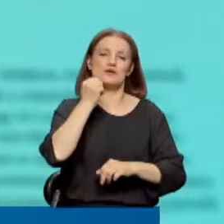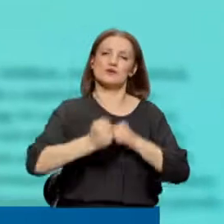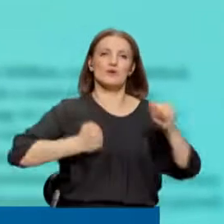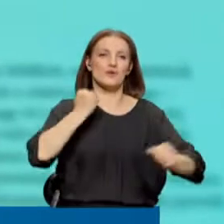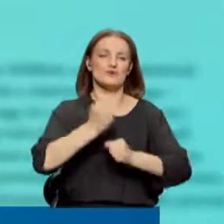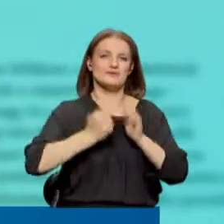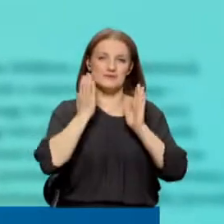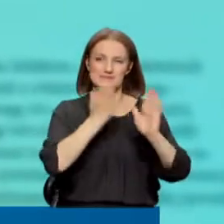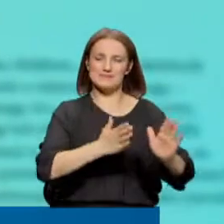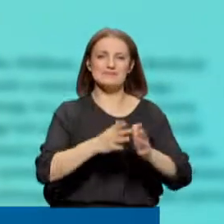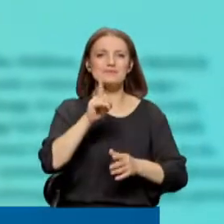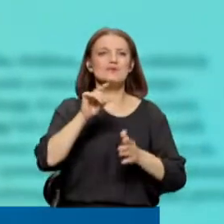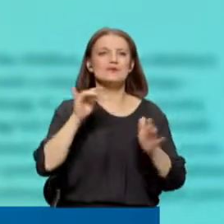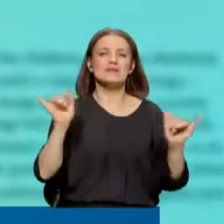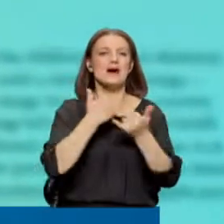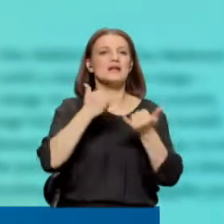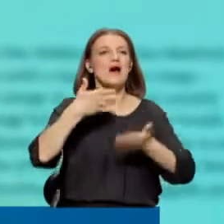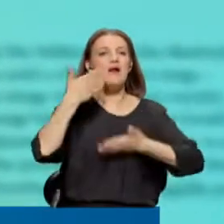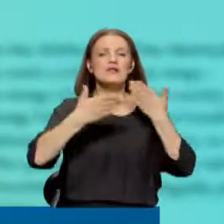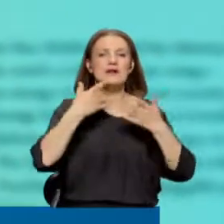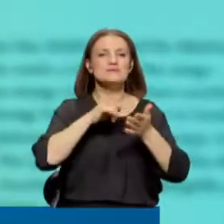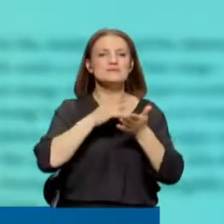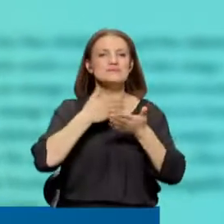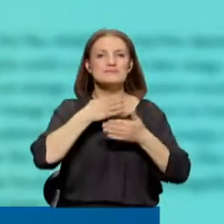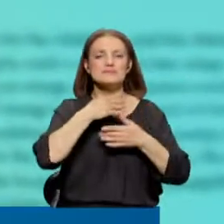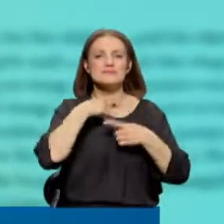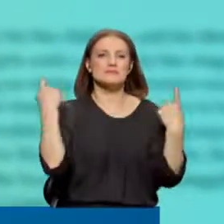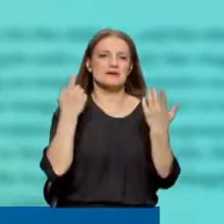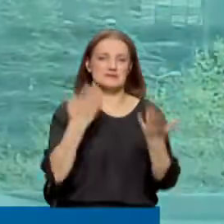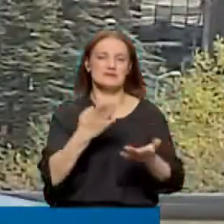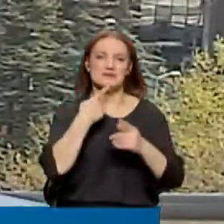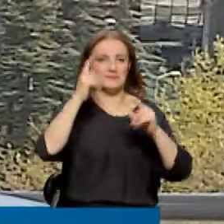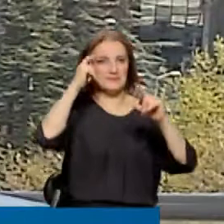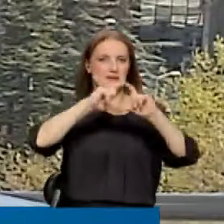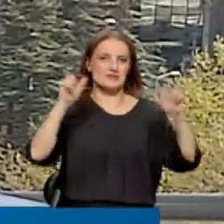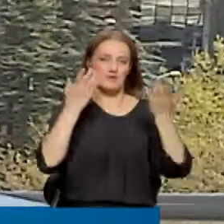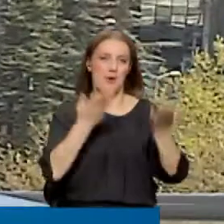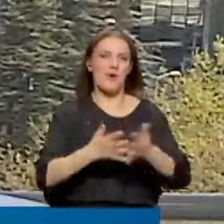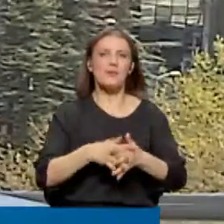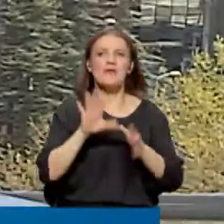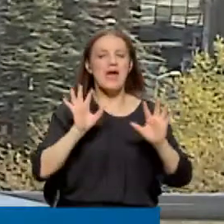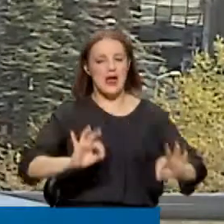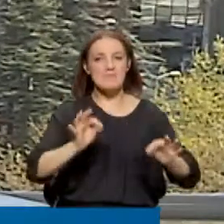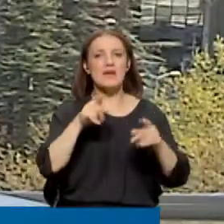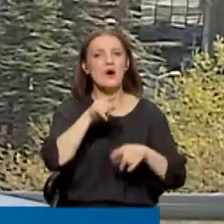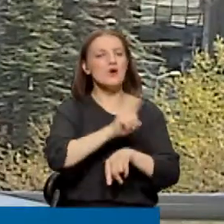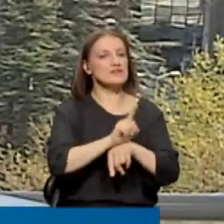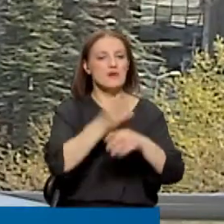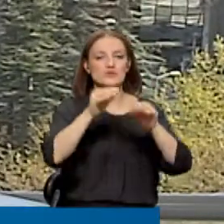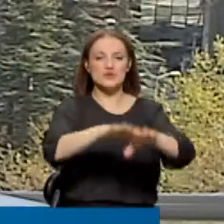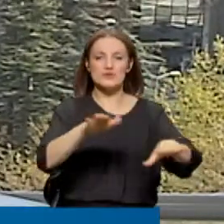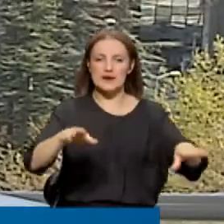koştu. Bu coşkunun tarifi yok. Sabah gazetesinin manşeti idi. Şimdi hemen o zaman çocuklarımız,